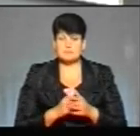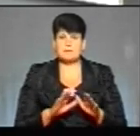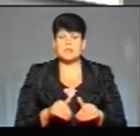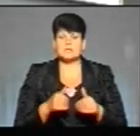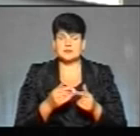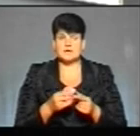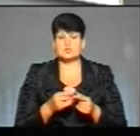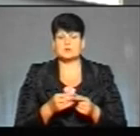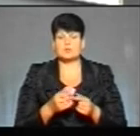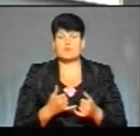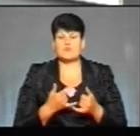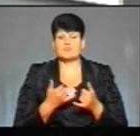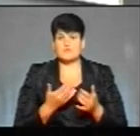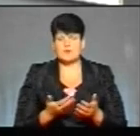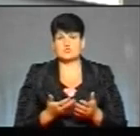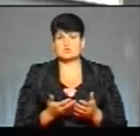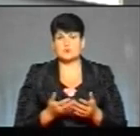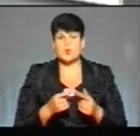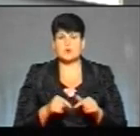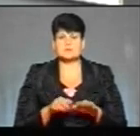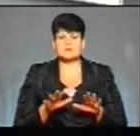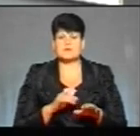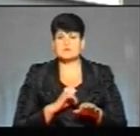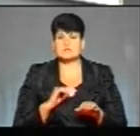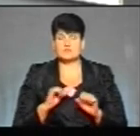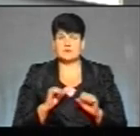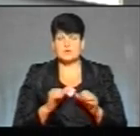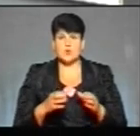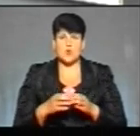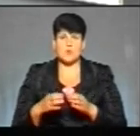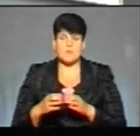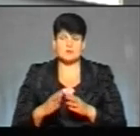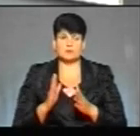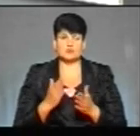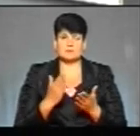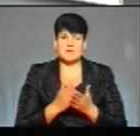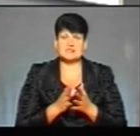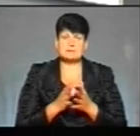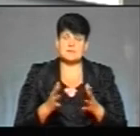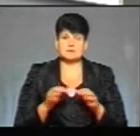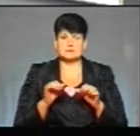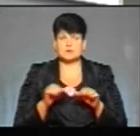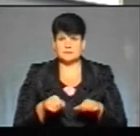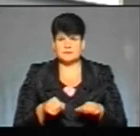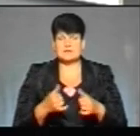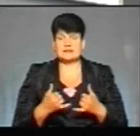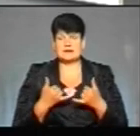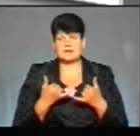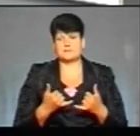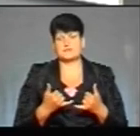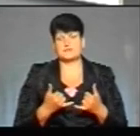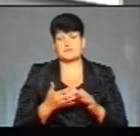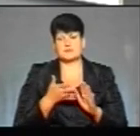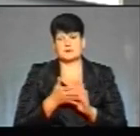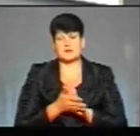відповідних повноважень, органи місцевого самоврядування, громади будуть мати відповідно більші ресурси для реалізації